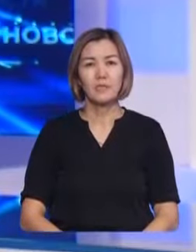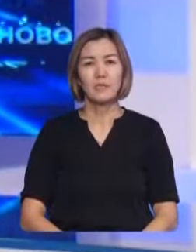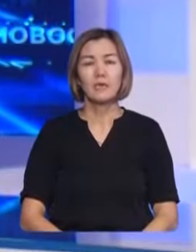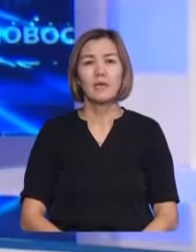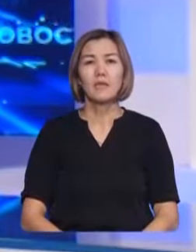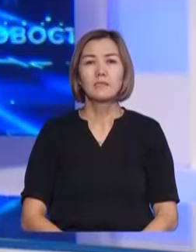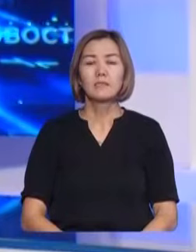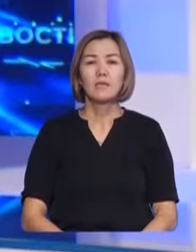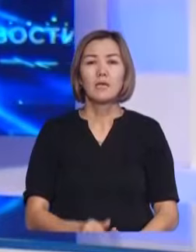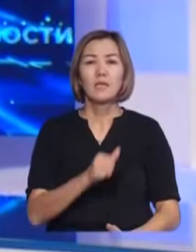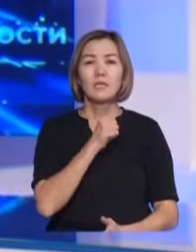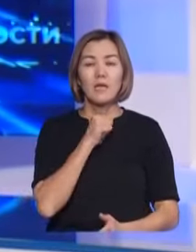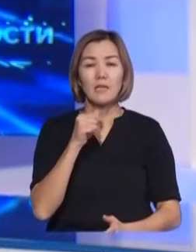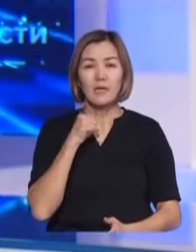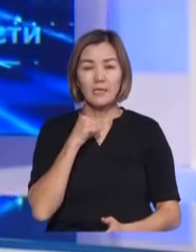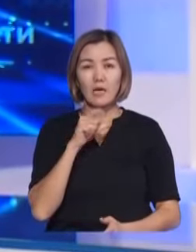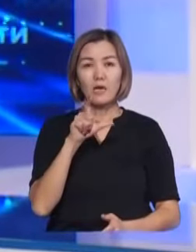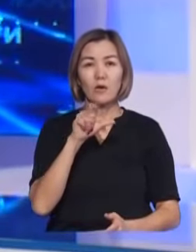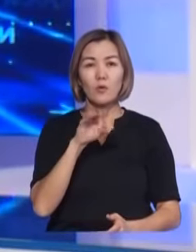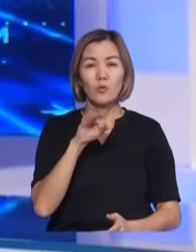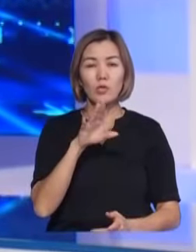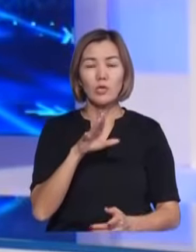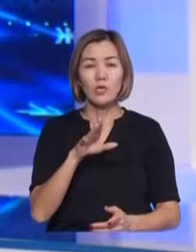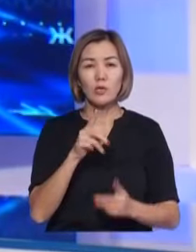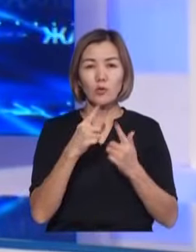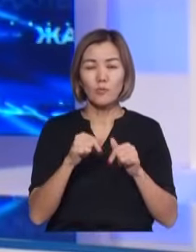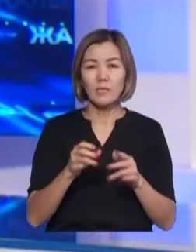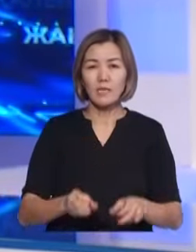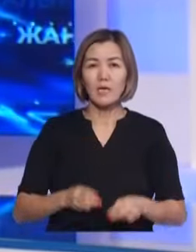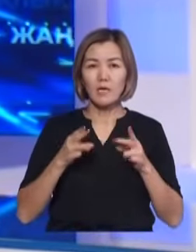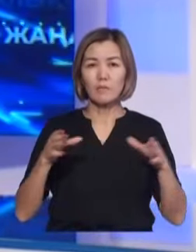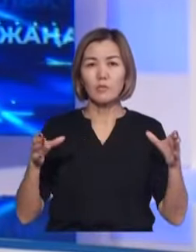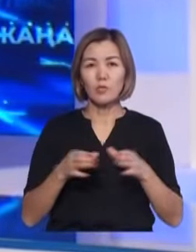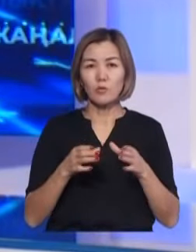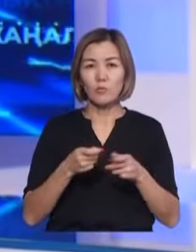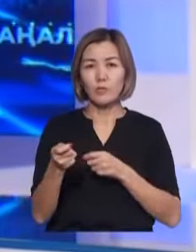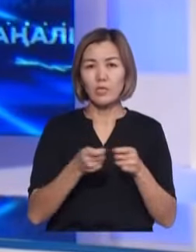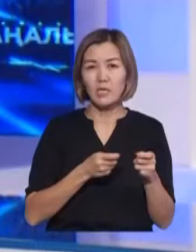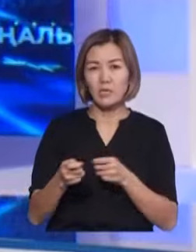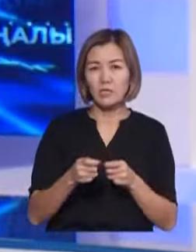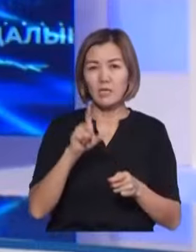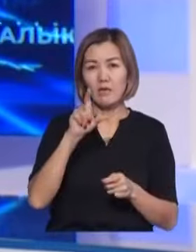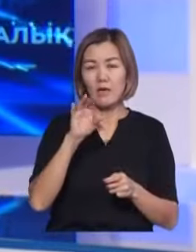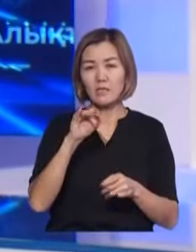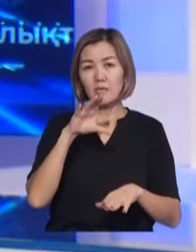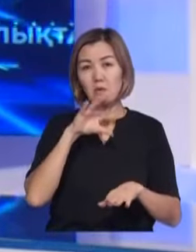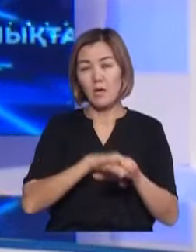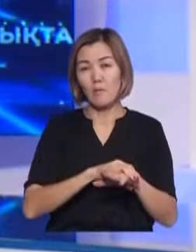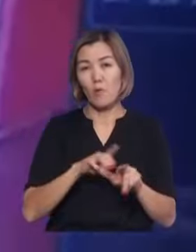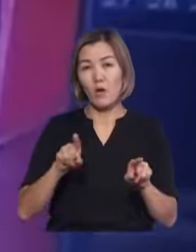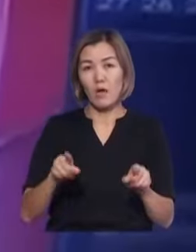Талғар демекші хуторлықтардың ұйымдасқан қылмыстық тобының жетекшісі ретінде танылған Хасан Қасымбаев қамауға алынды.